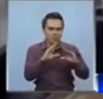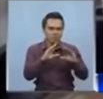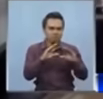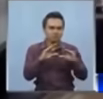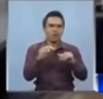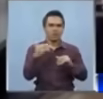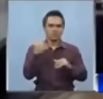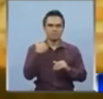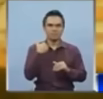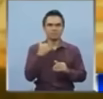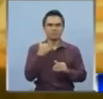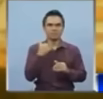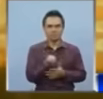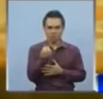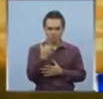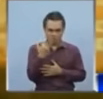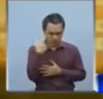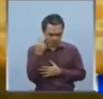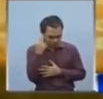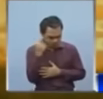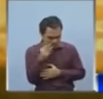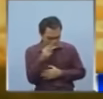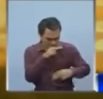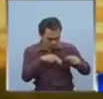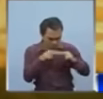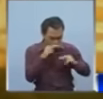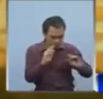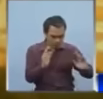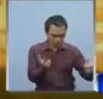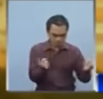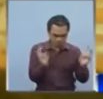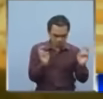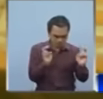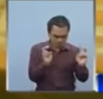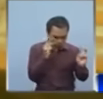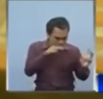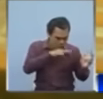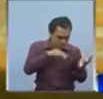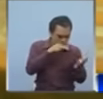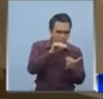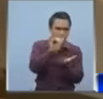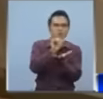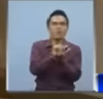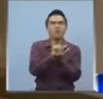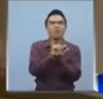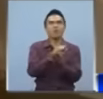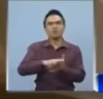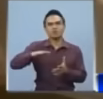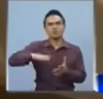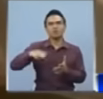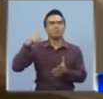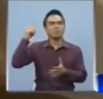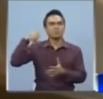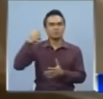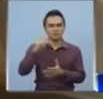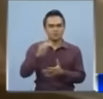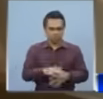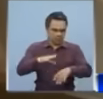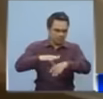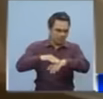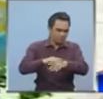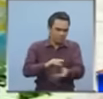อยู่ไงพอได้ยินริงนี้พร้อมกันเขก็เลยมาล้อมล้อมเตียงก็มาดูแล้วน้องสาวน่ะคนที่นั่นน่ะมาเก็มาจับ